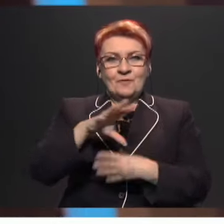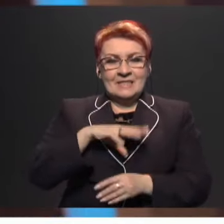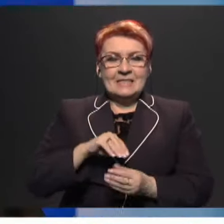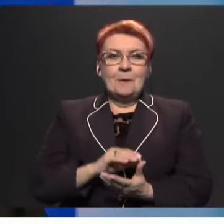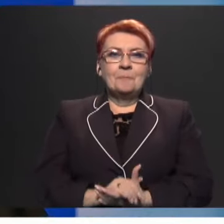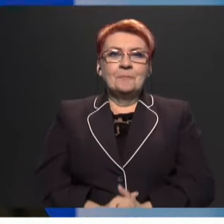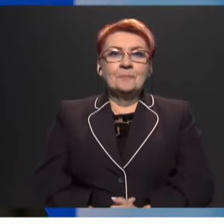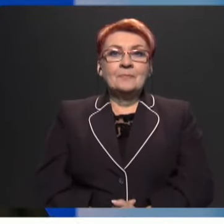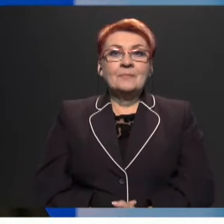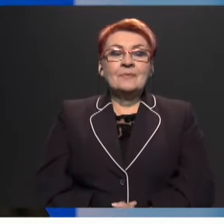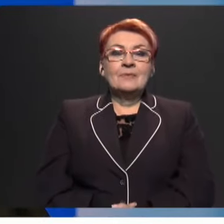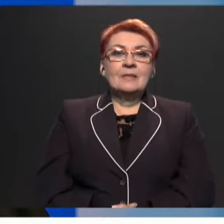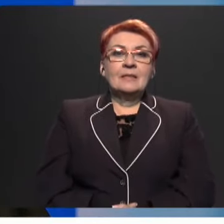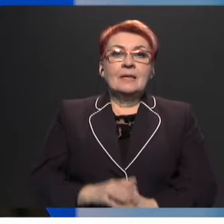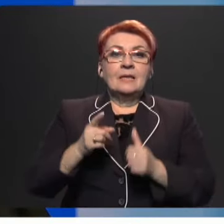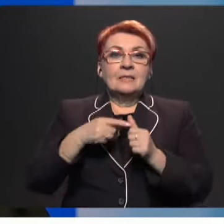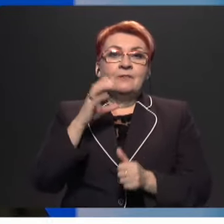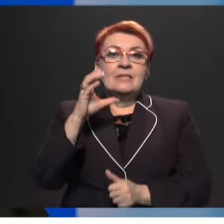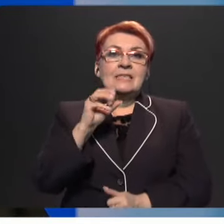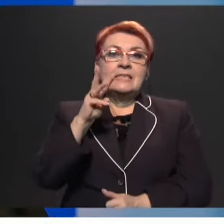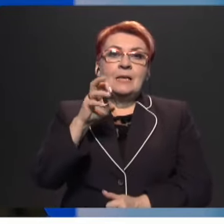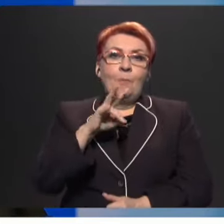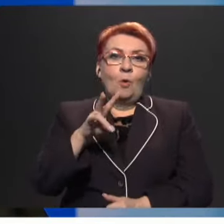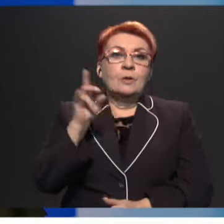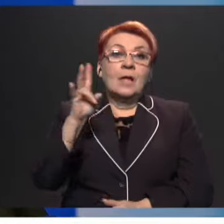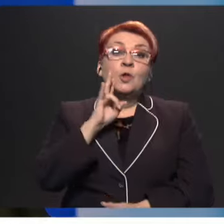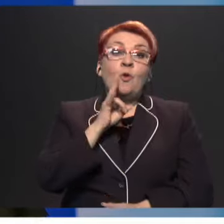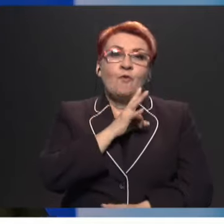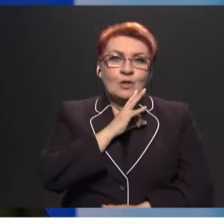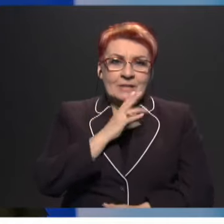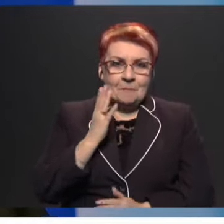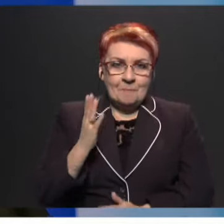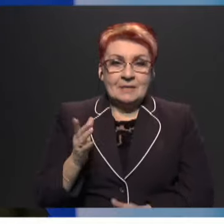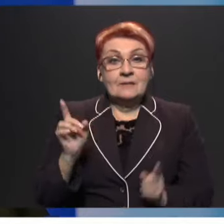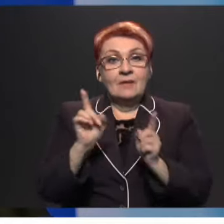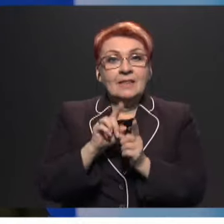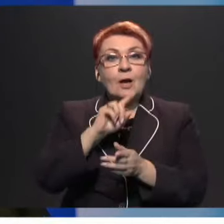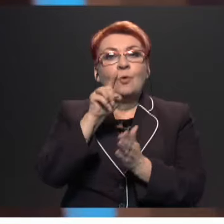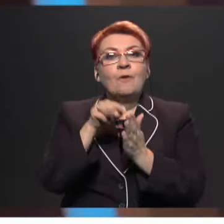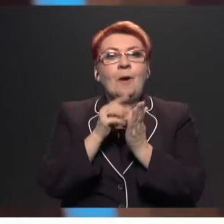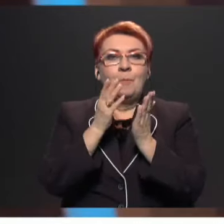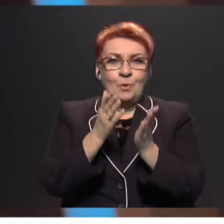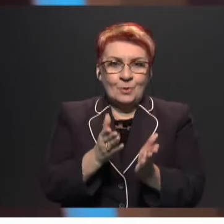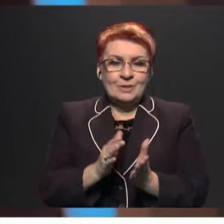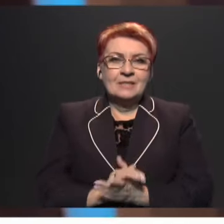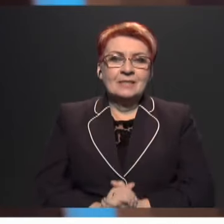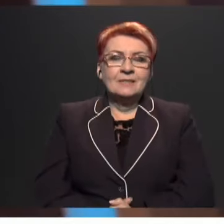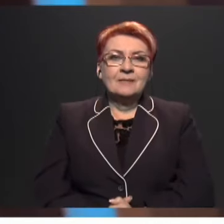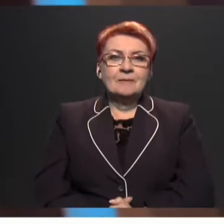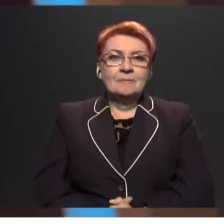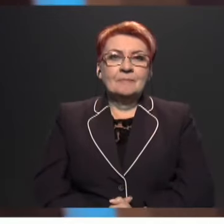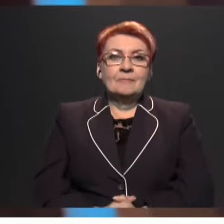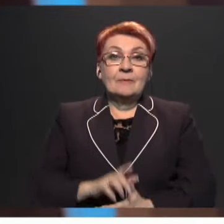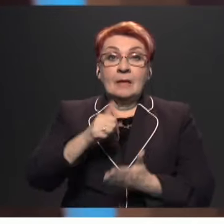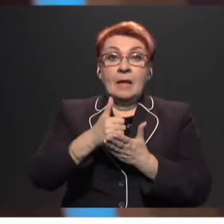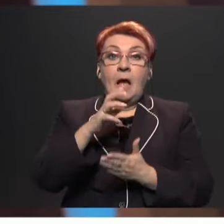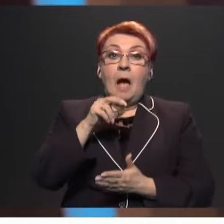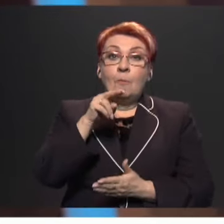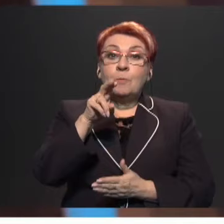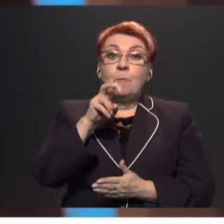Меня зовут Семен, я из Новосибирска. У меня вот такой вопрос. У апостола